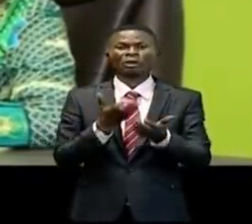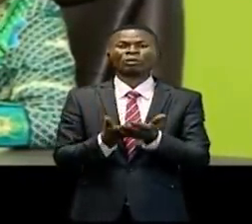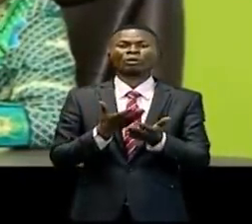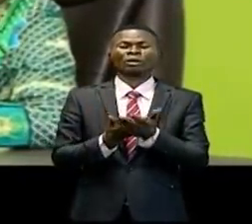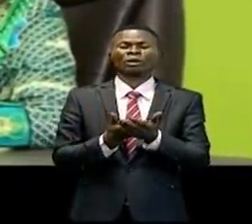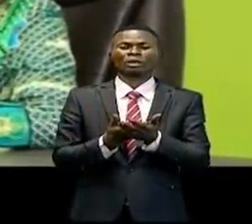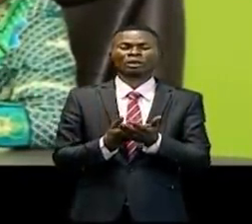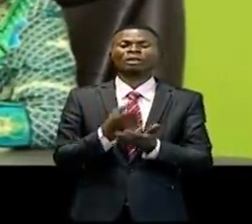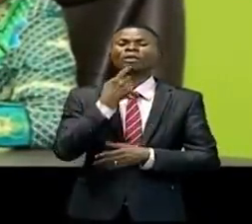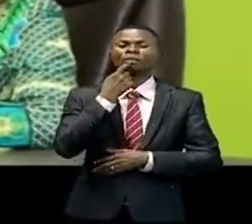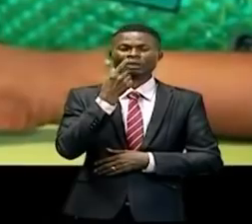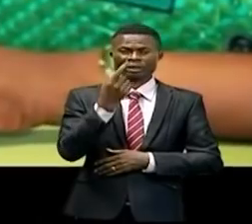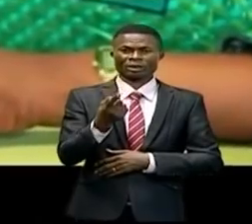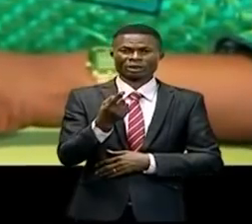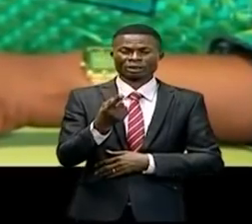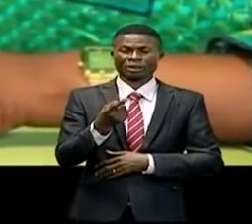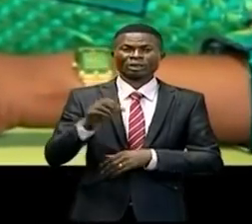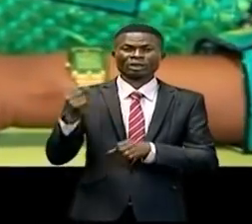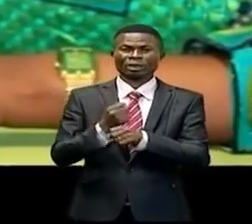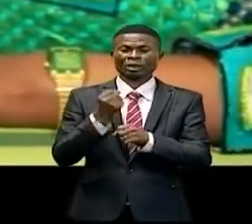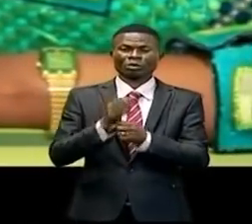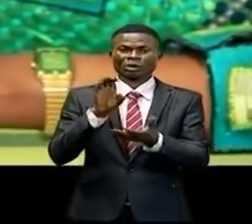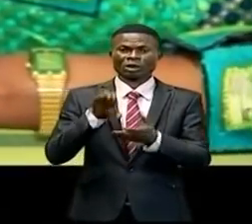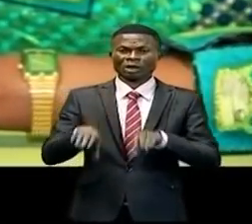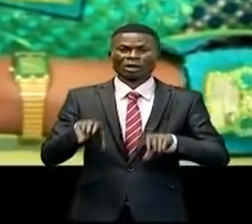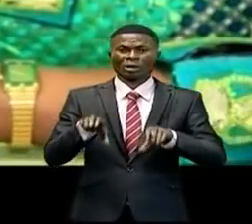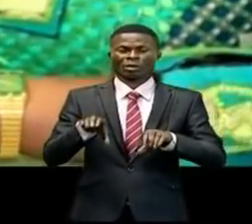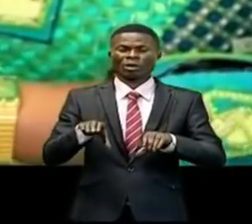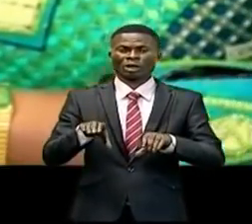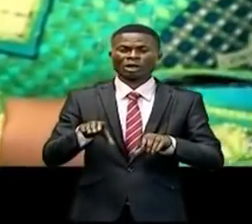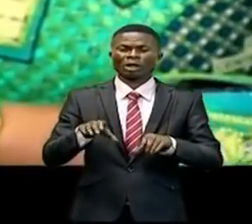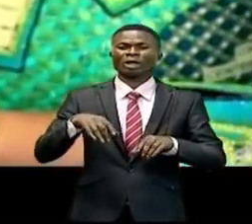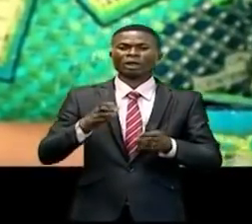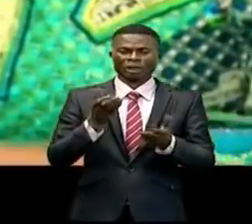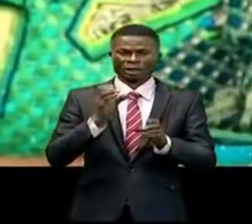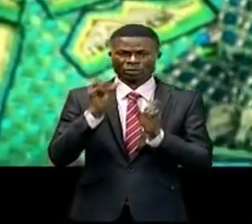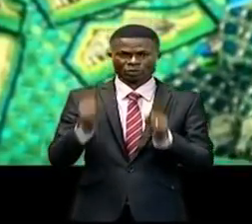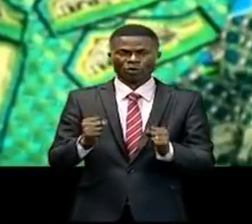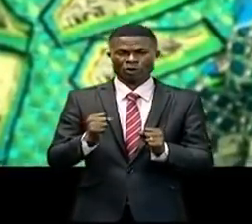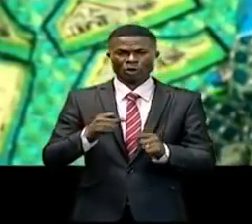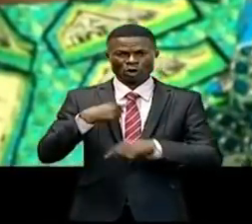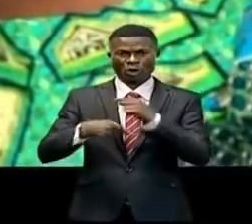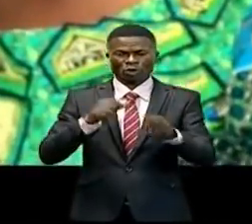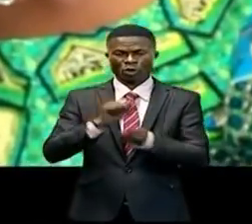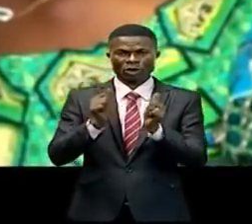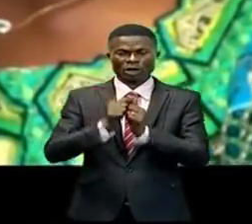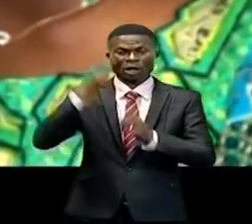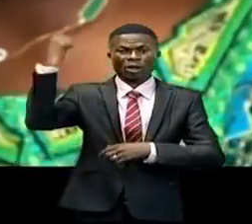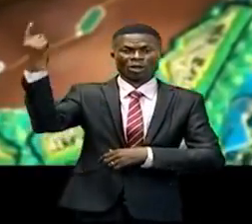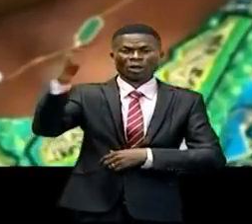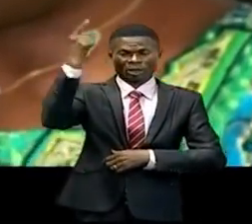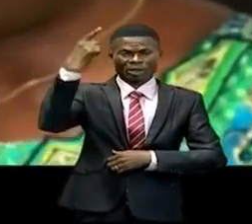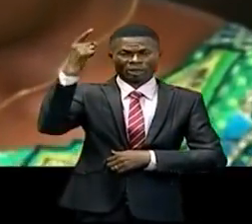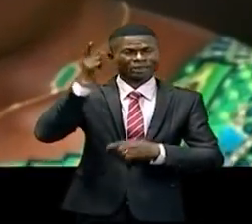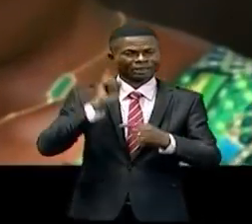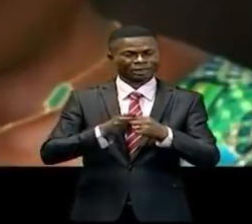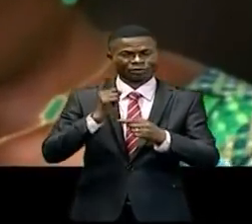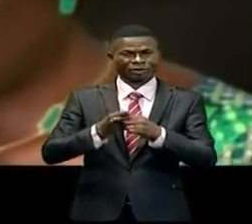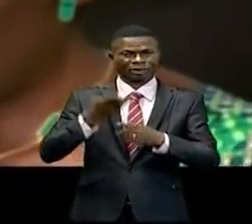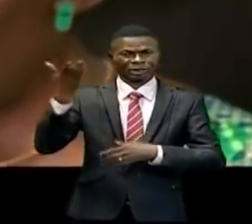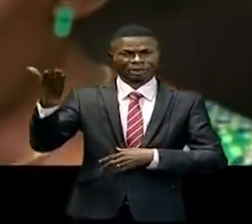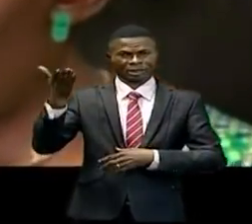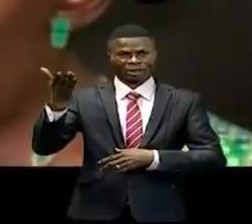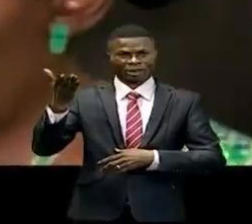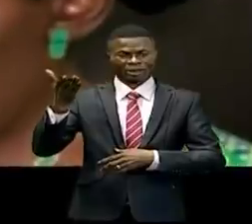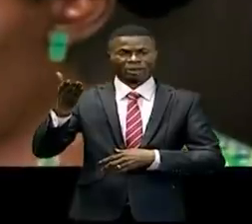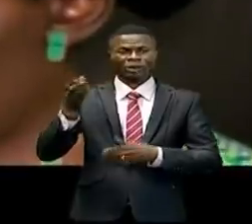il a été noté que le secteur bancaire congolais est globalement stable en dépit du contexte international assez difficile. Les